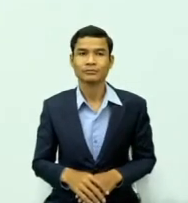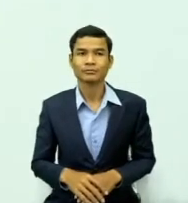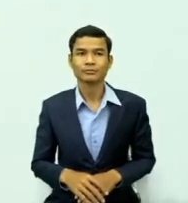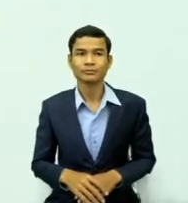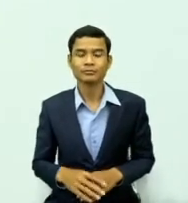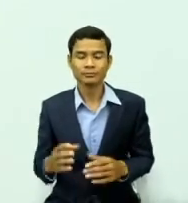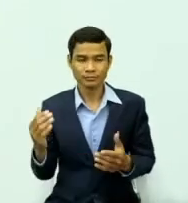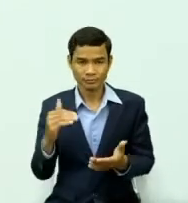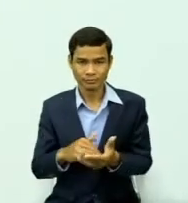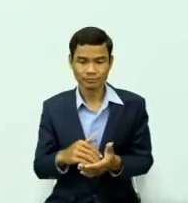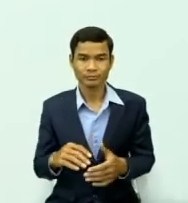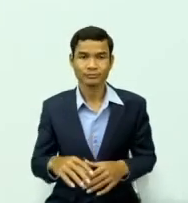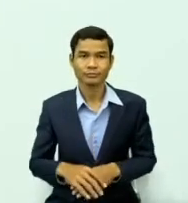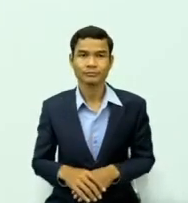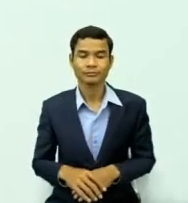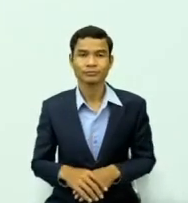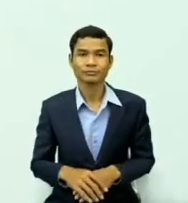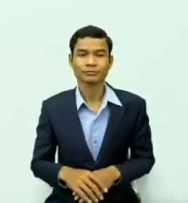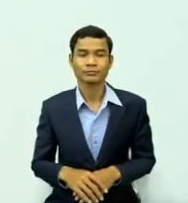chà xong một đoàn tiết